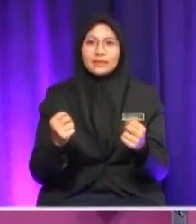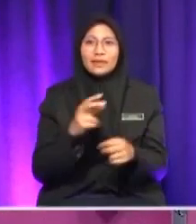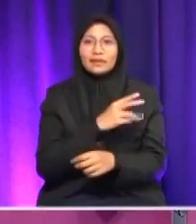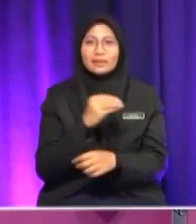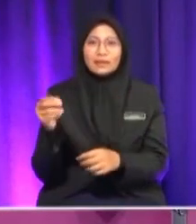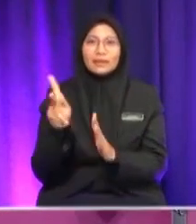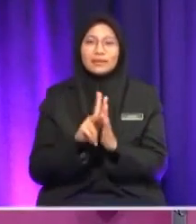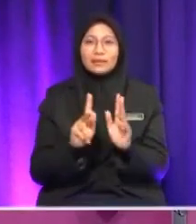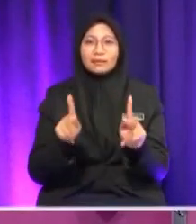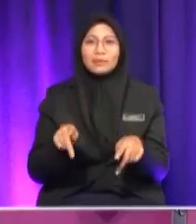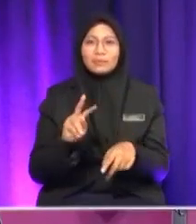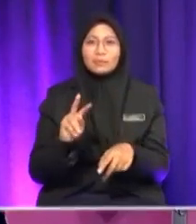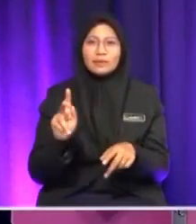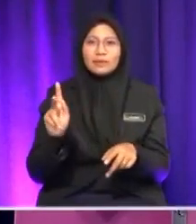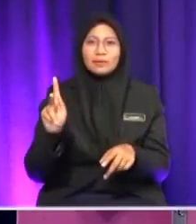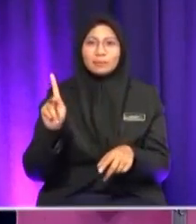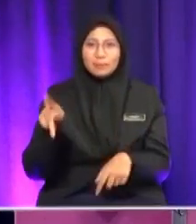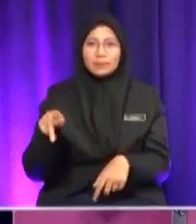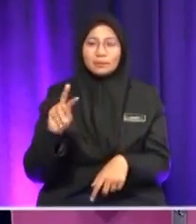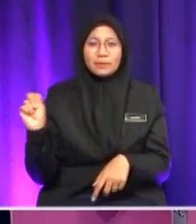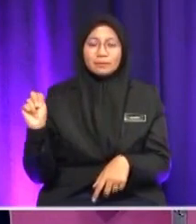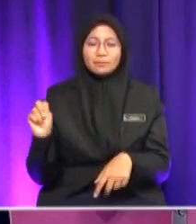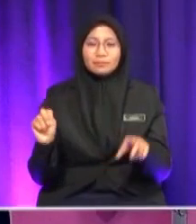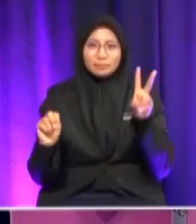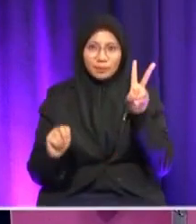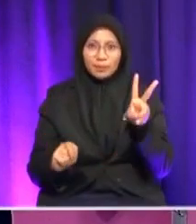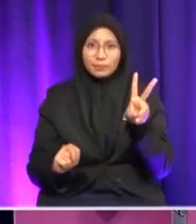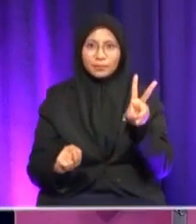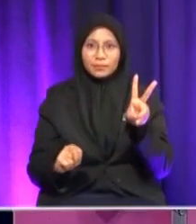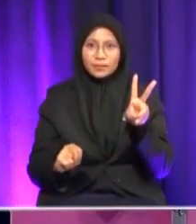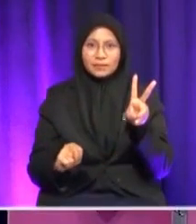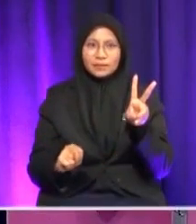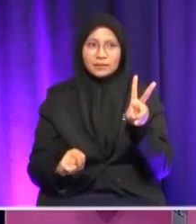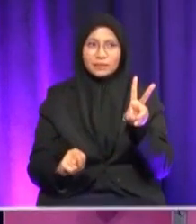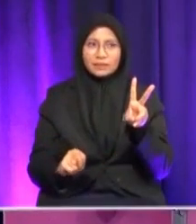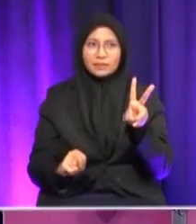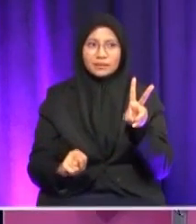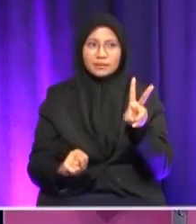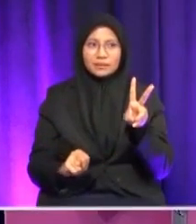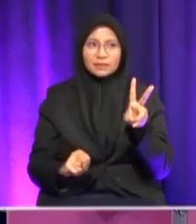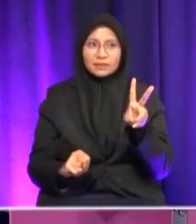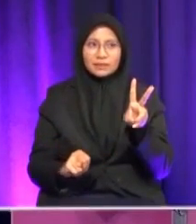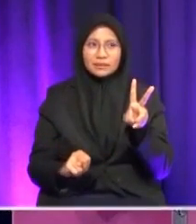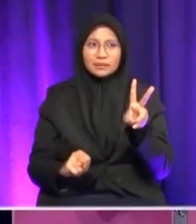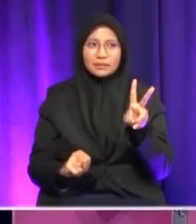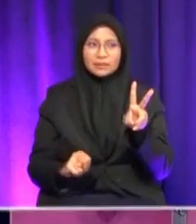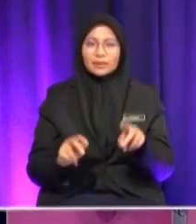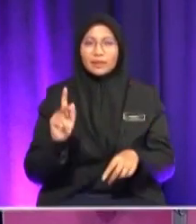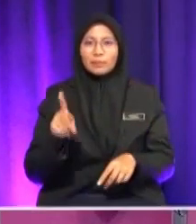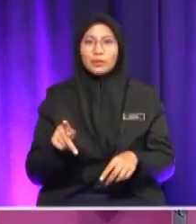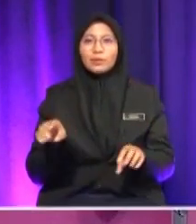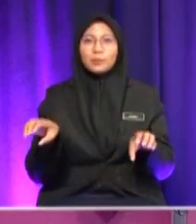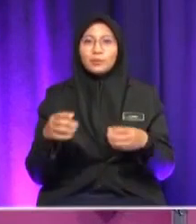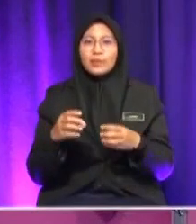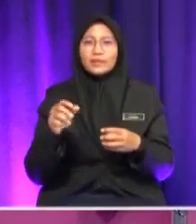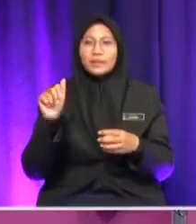kita perlu utamakan. Yang kedua, Pritika telah pun berkongsi tentang kita perlu membuat